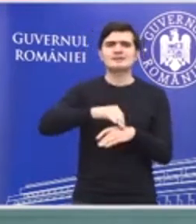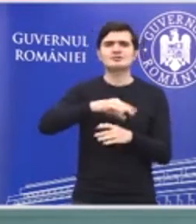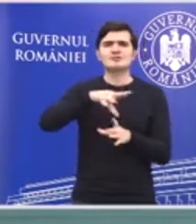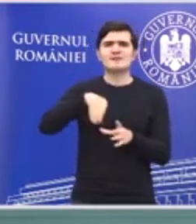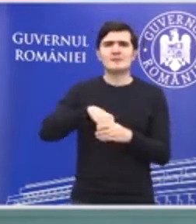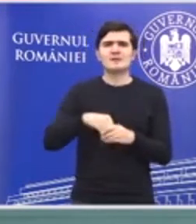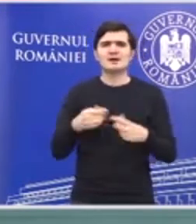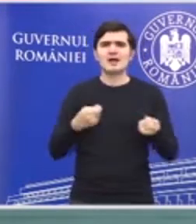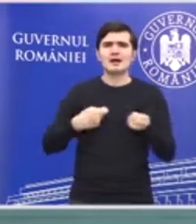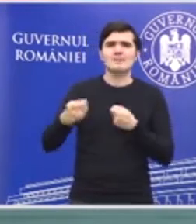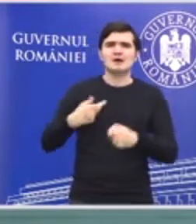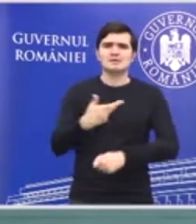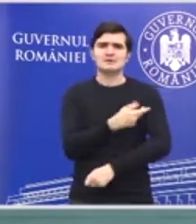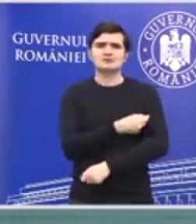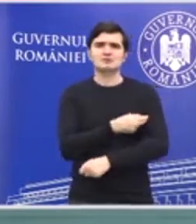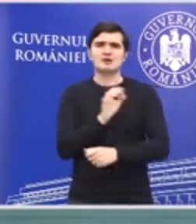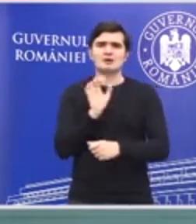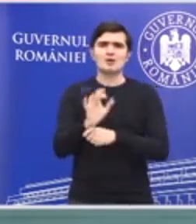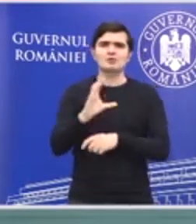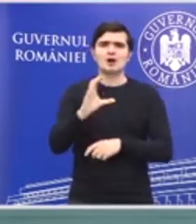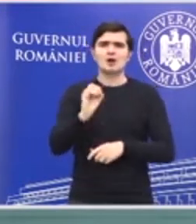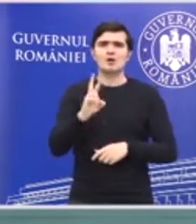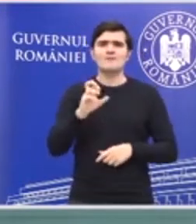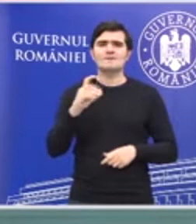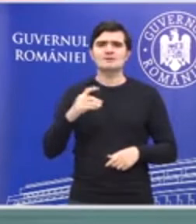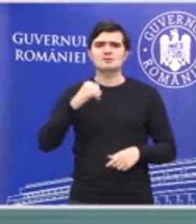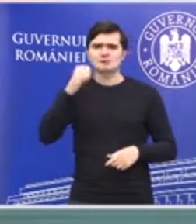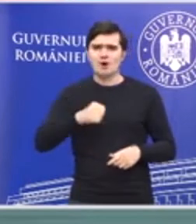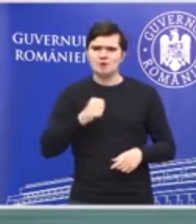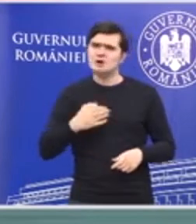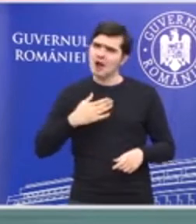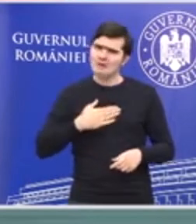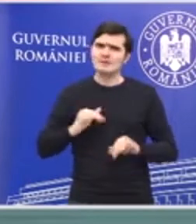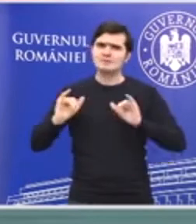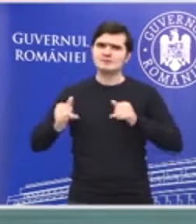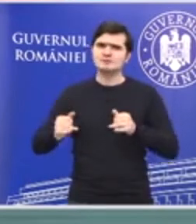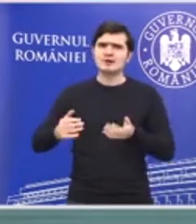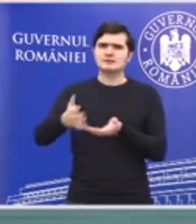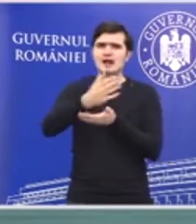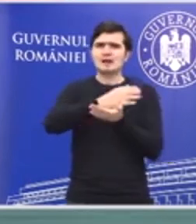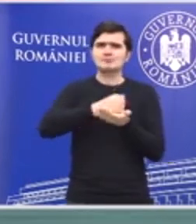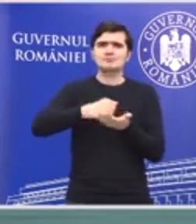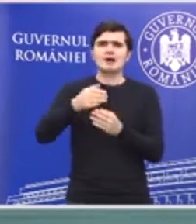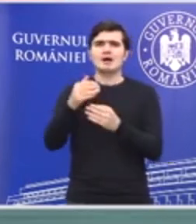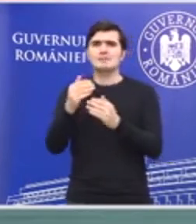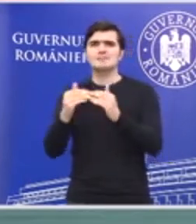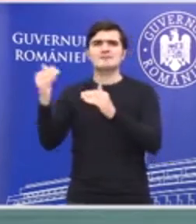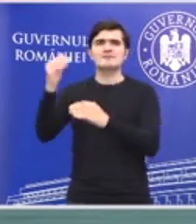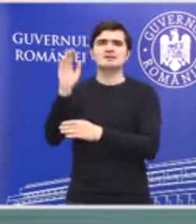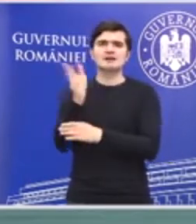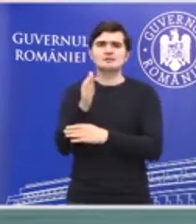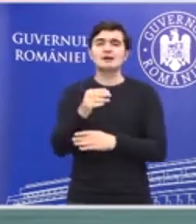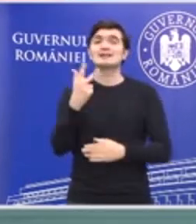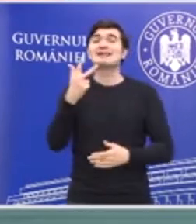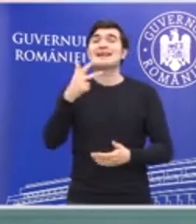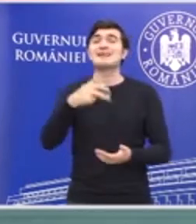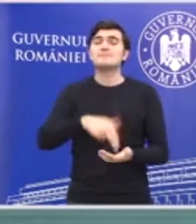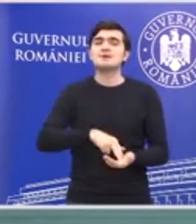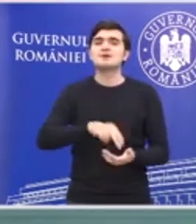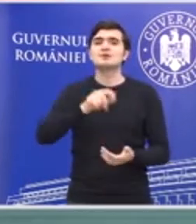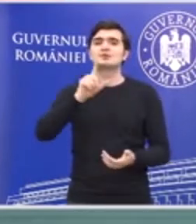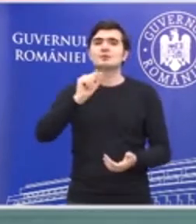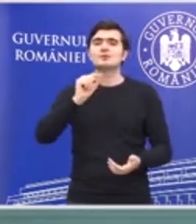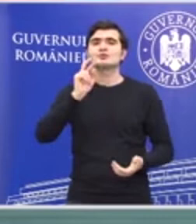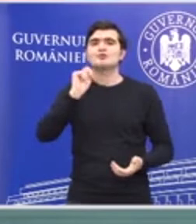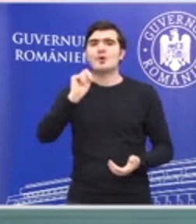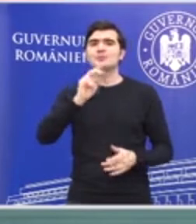la campania de vaccinare împotriva COVID-19. Avem situația centralizată la nivel național. Sunt 3028 de medici de